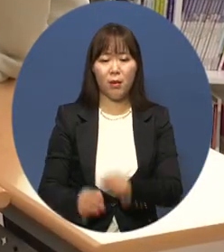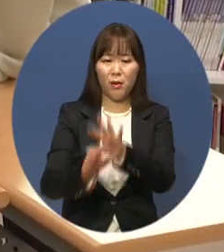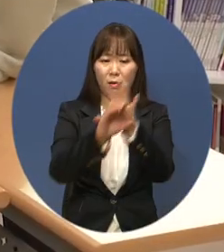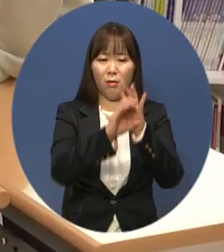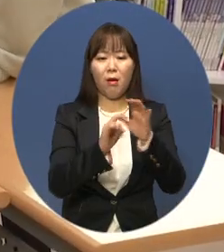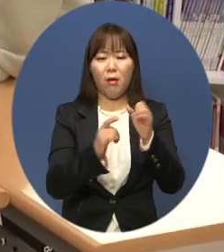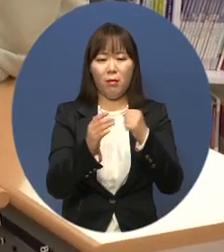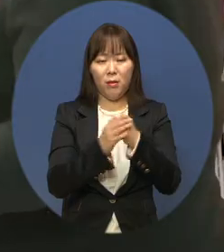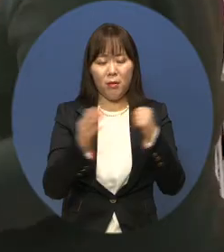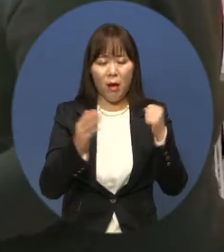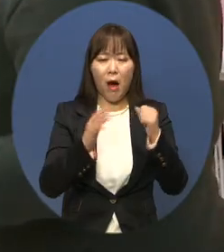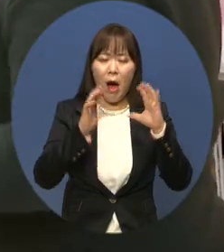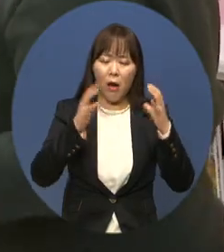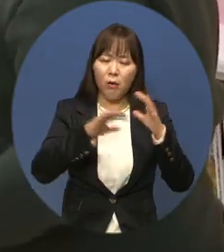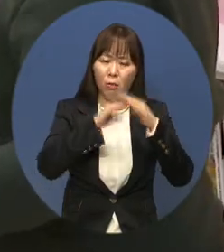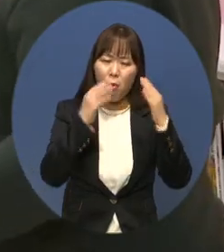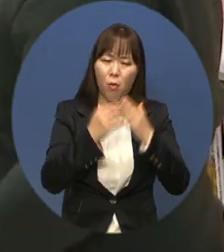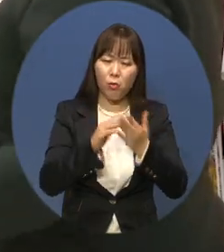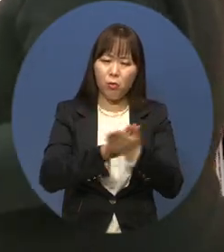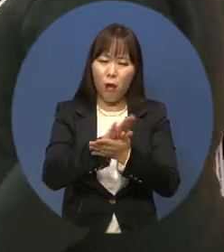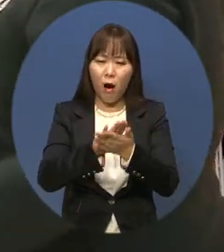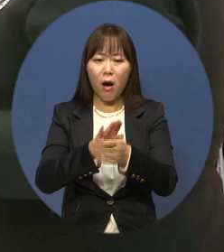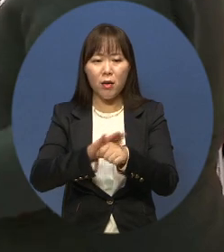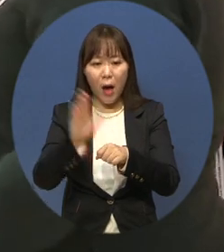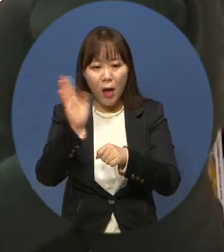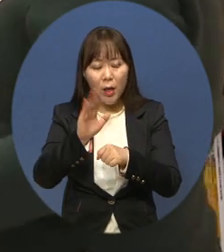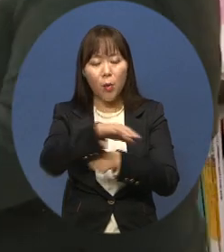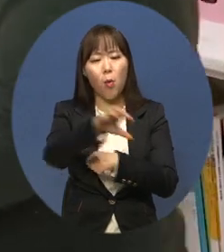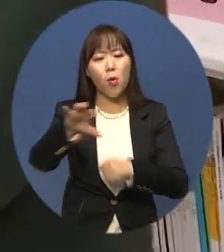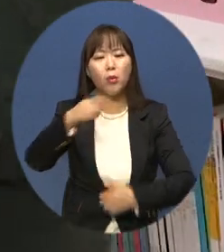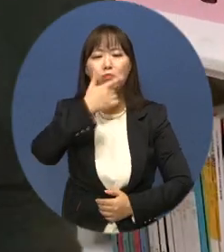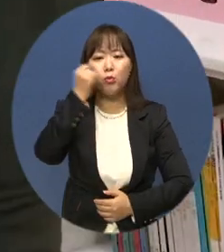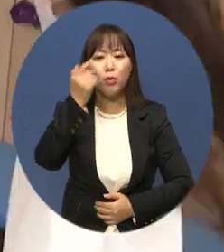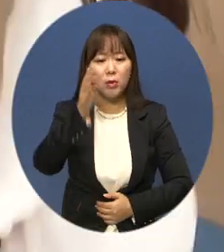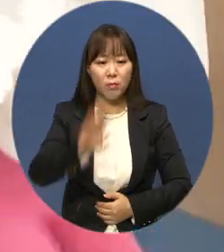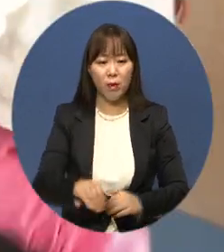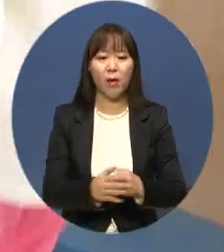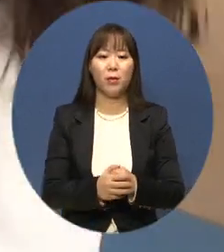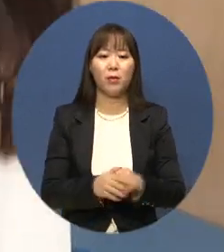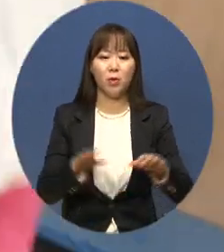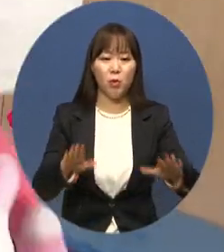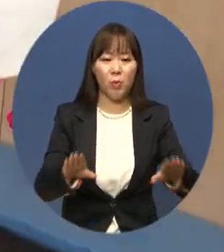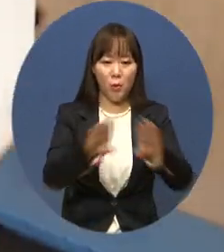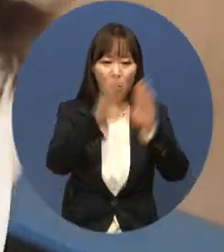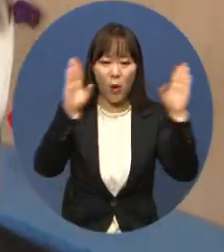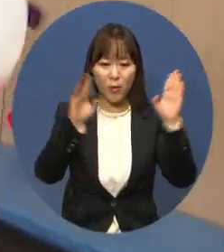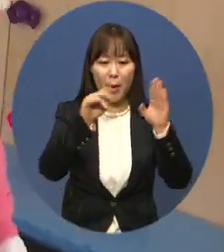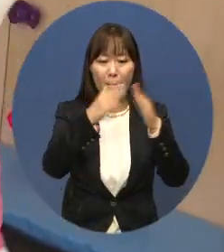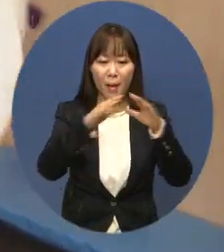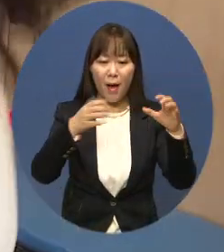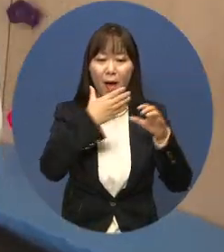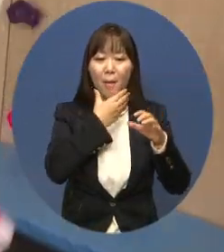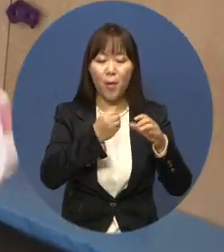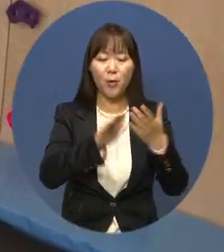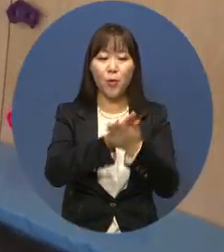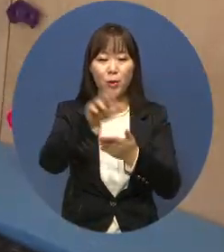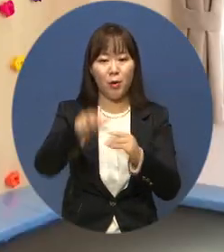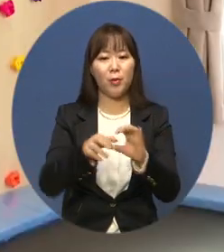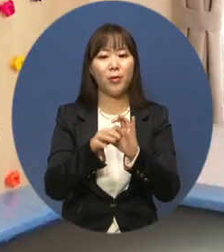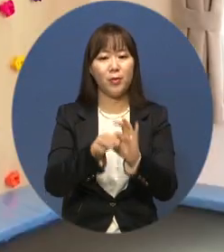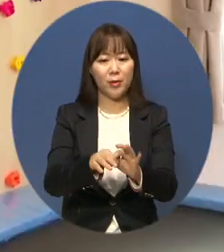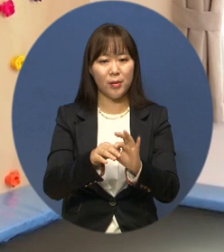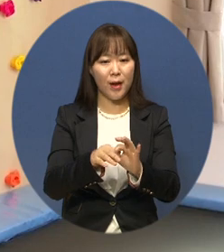코로나19로 인해 아이들마저 힘차게 뛰어놀 수 있는 공간이 부족했지만 이번에 오픈한 미소마을 행복놀이터를